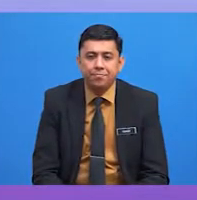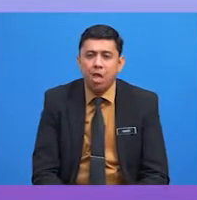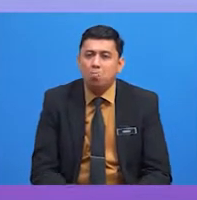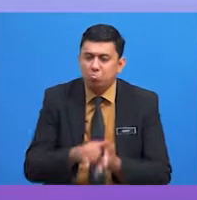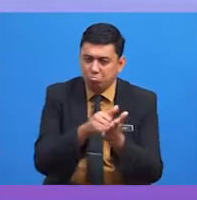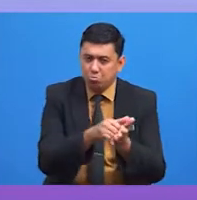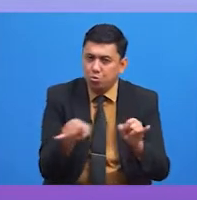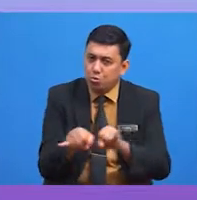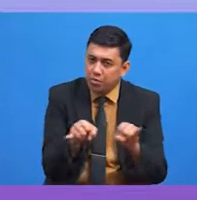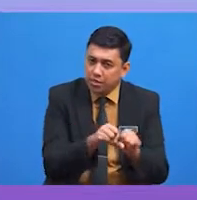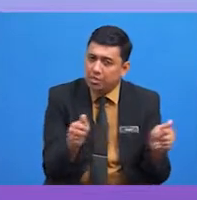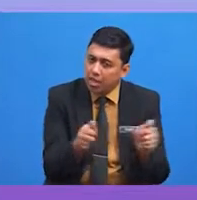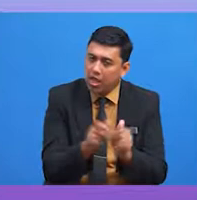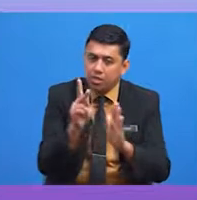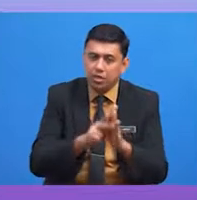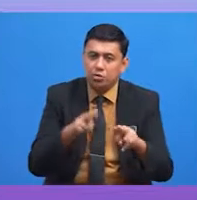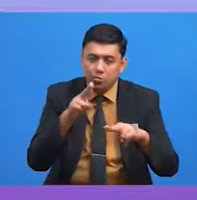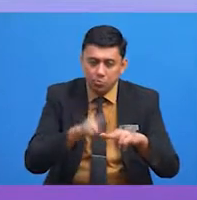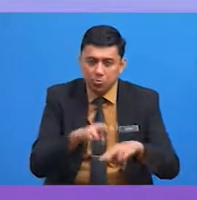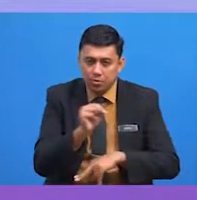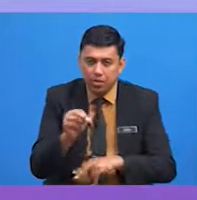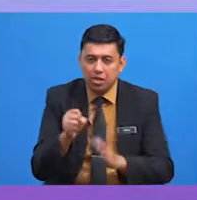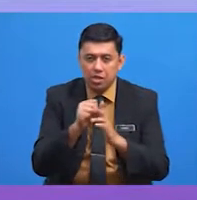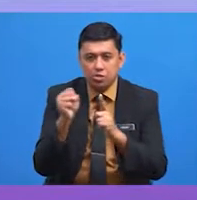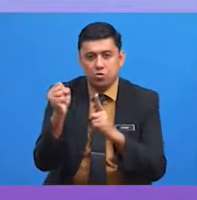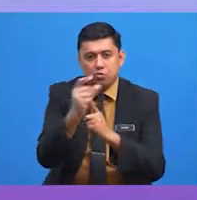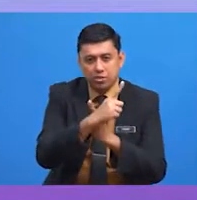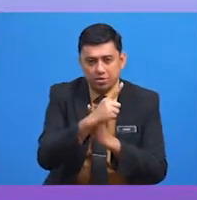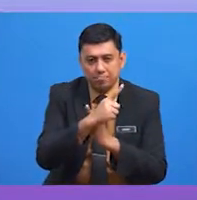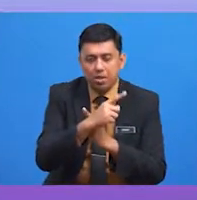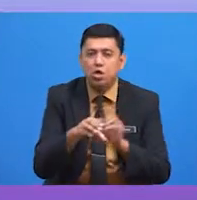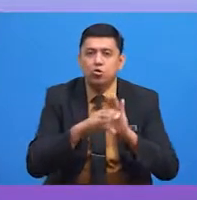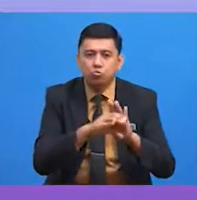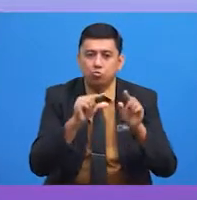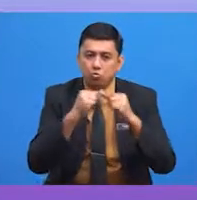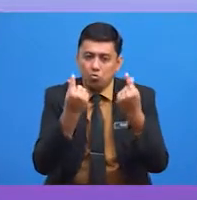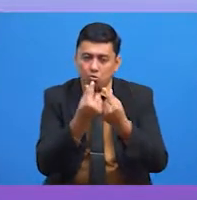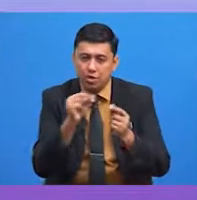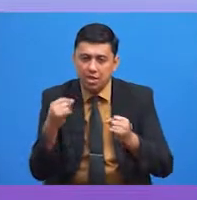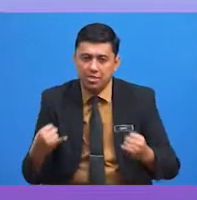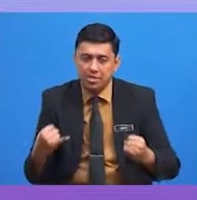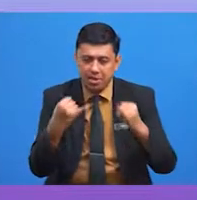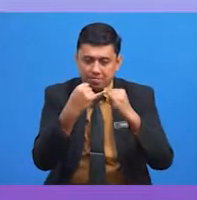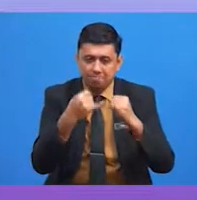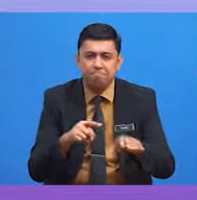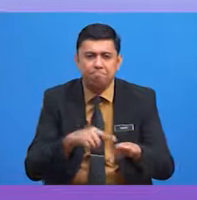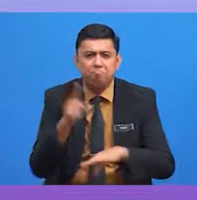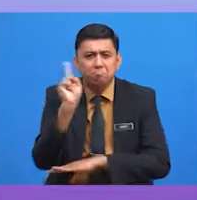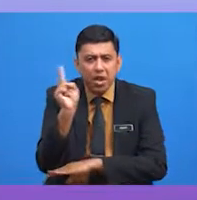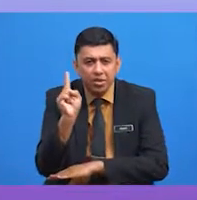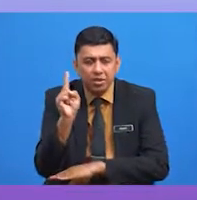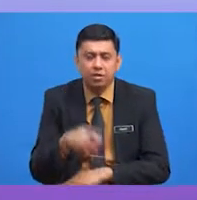Begitu juga dengan kedudukan sosial. Contoh, golongan istana di